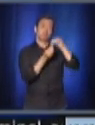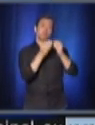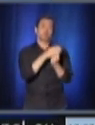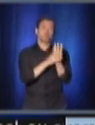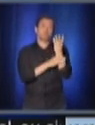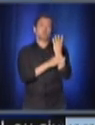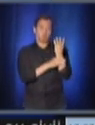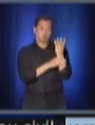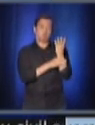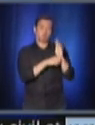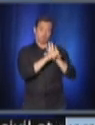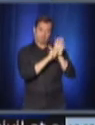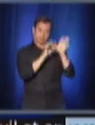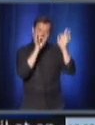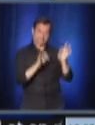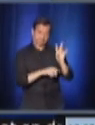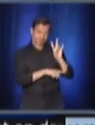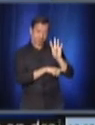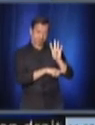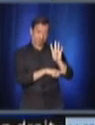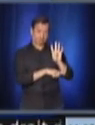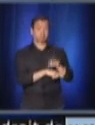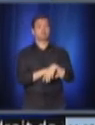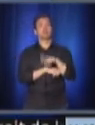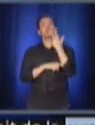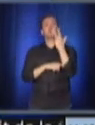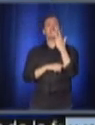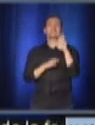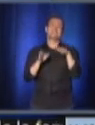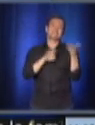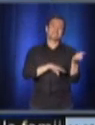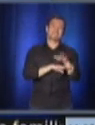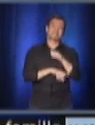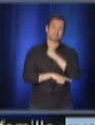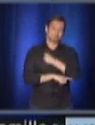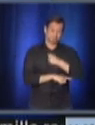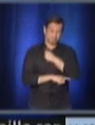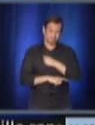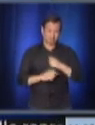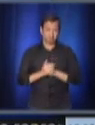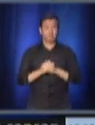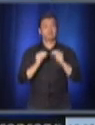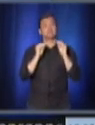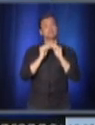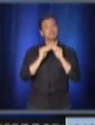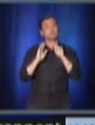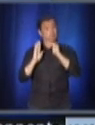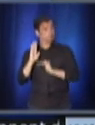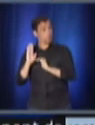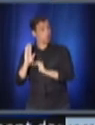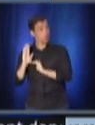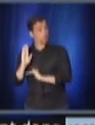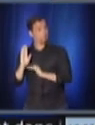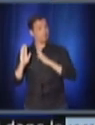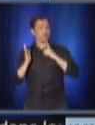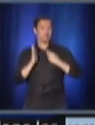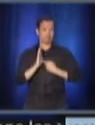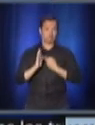confirmés. Malheureusement, encore 3 décès, bien que ce chiffre soit en baisse. Puis j'en profite, c'est ma première fois, c'est